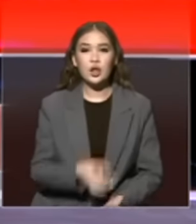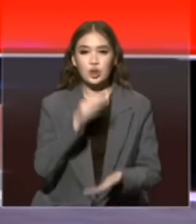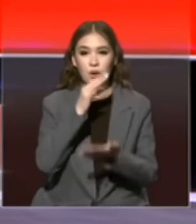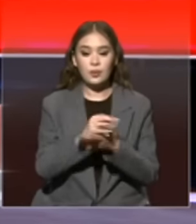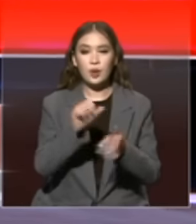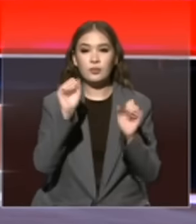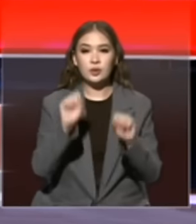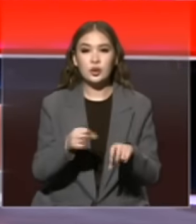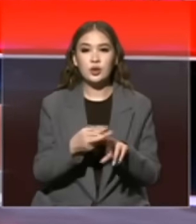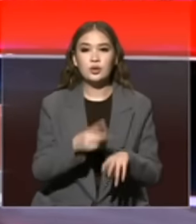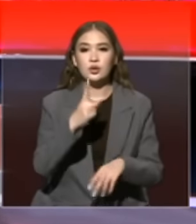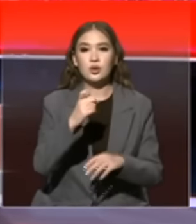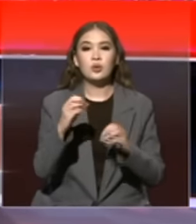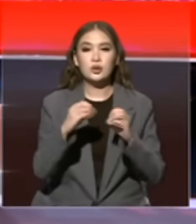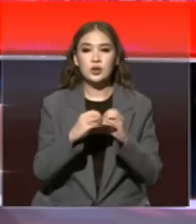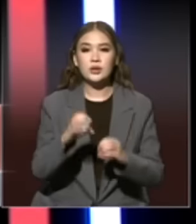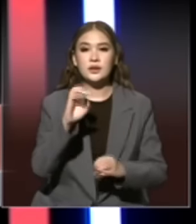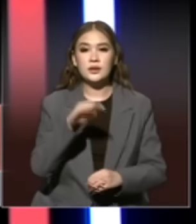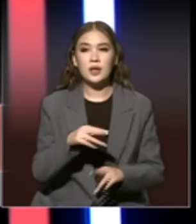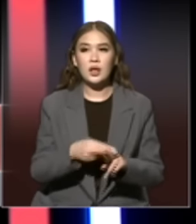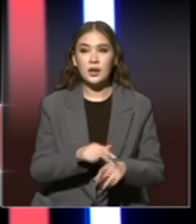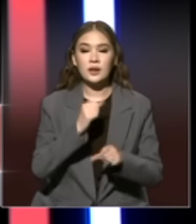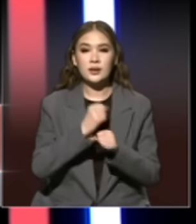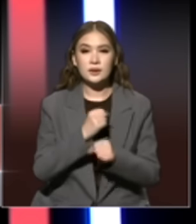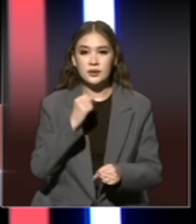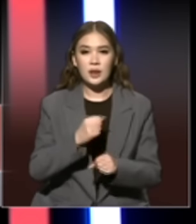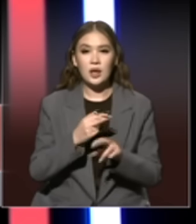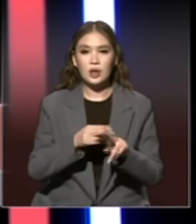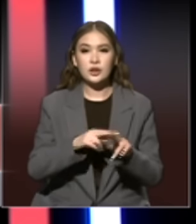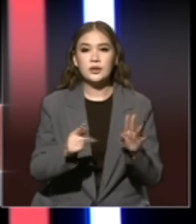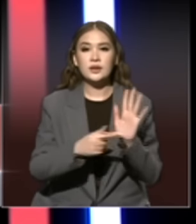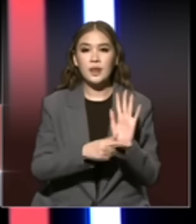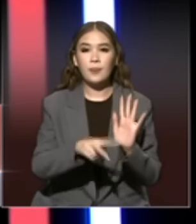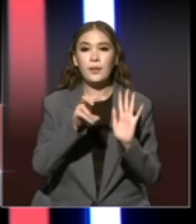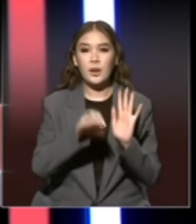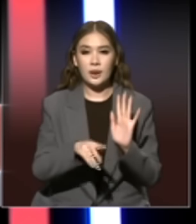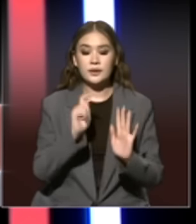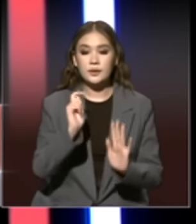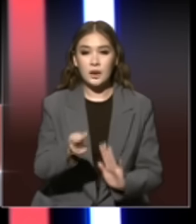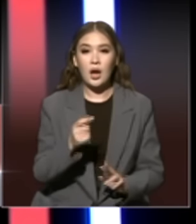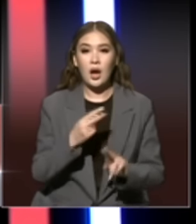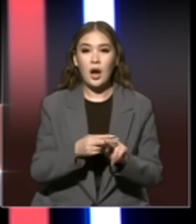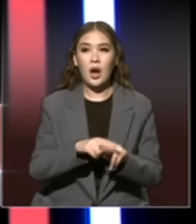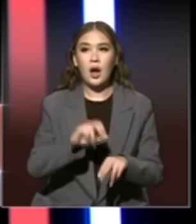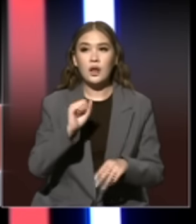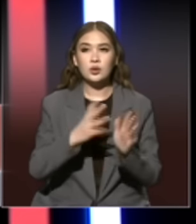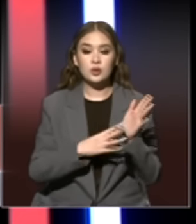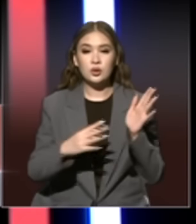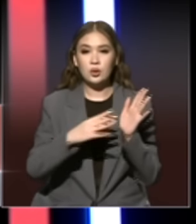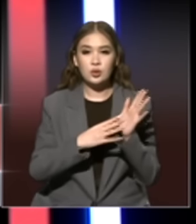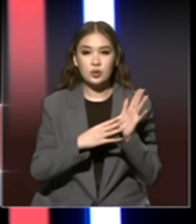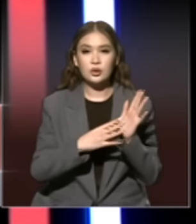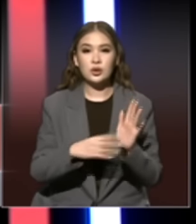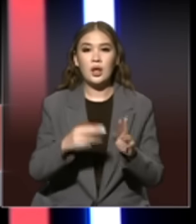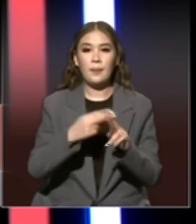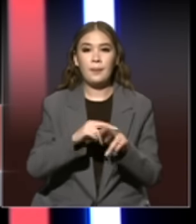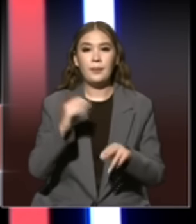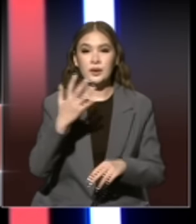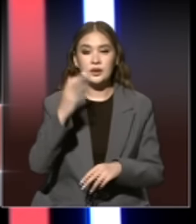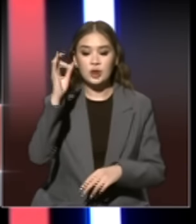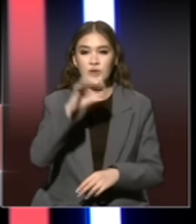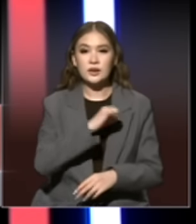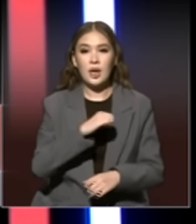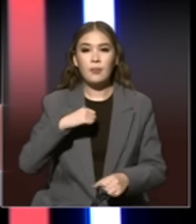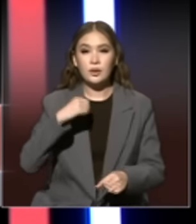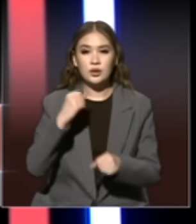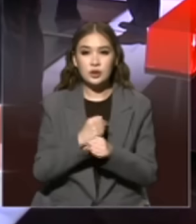110 баптың 1-ші бөлігі бойынша ең қатаң жаза 7 жыл. 7 жыл. Yeah. Ал 99 баптың 2-ші бөлігі 5-ші тармағындағы жаза ең